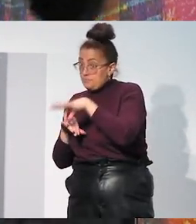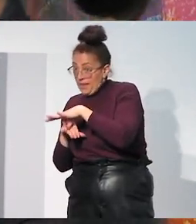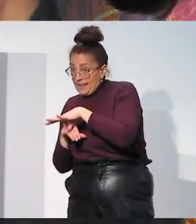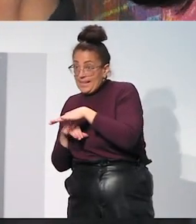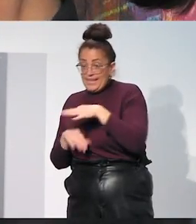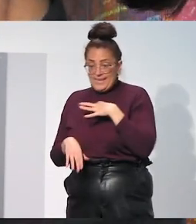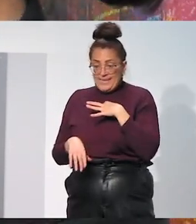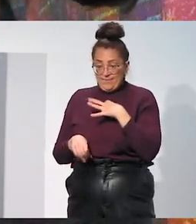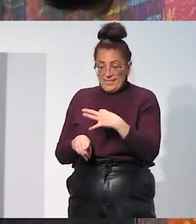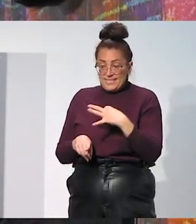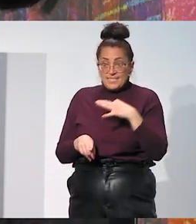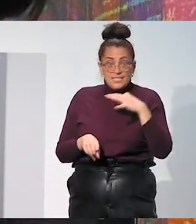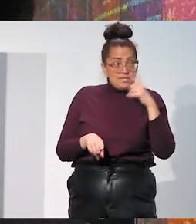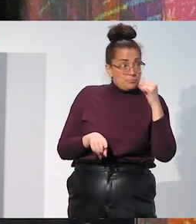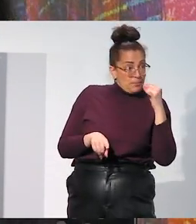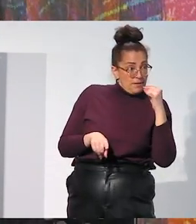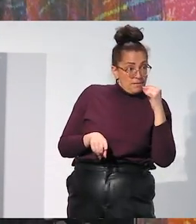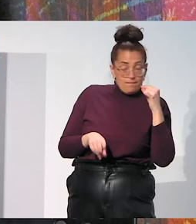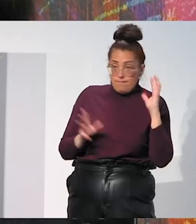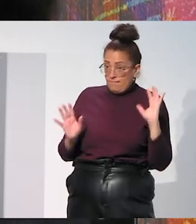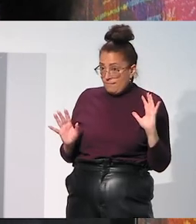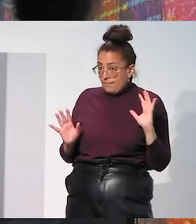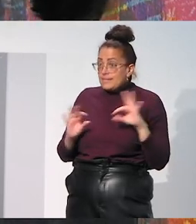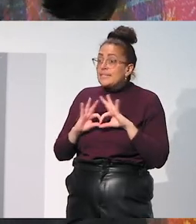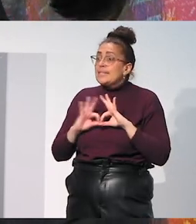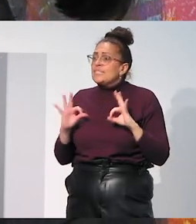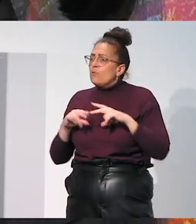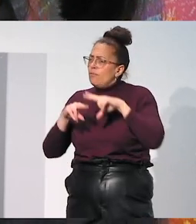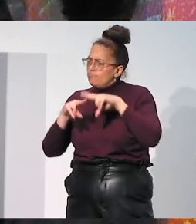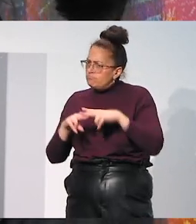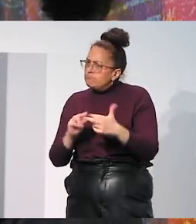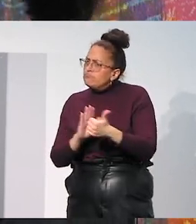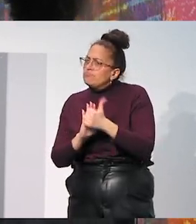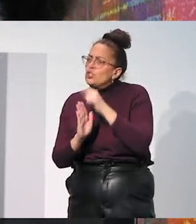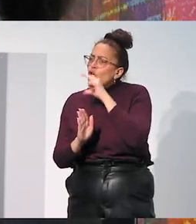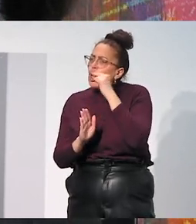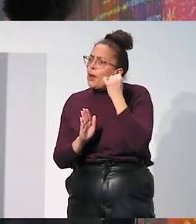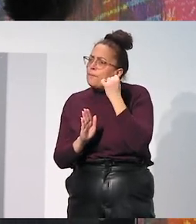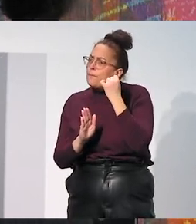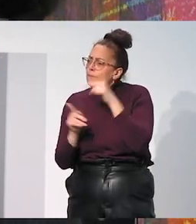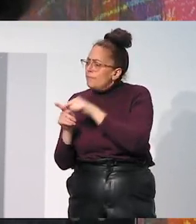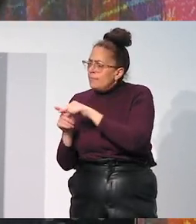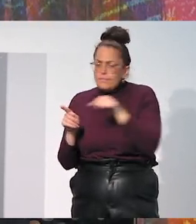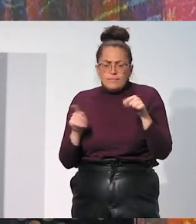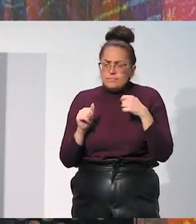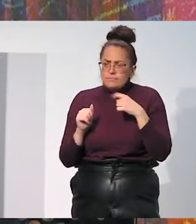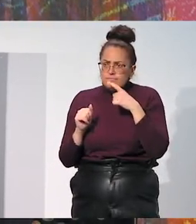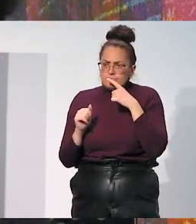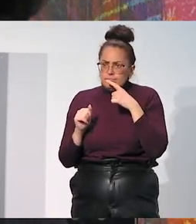autres hommes, les autres hommes de cette histoire sont doux,